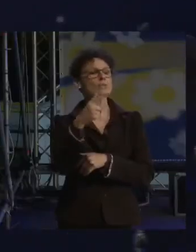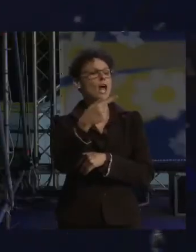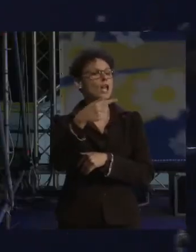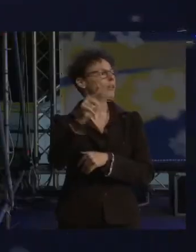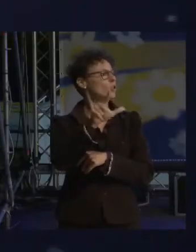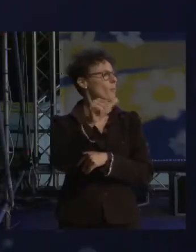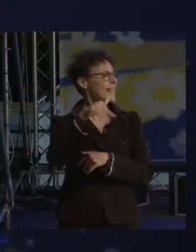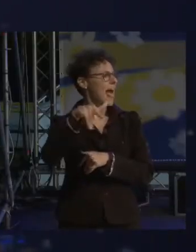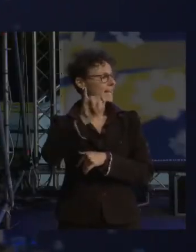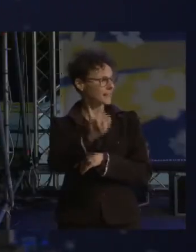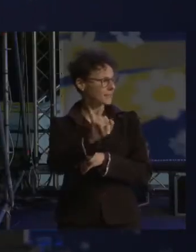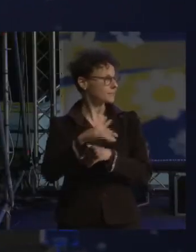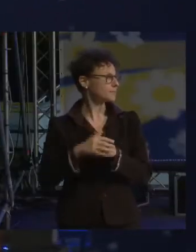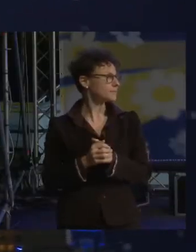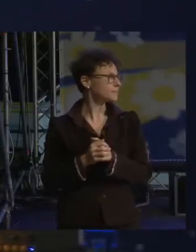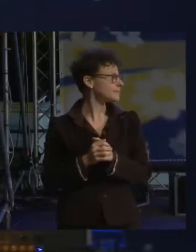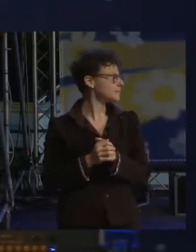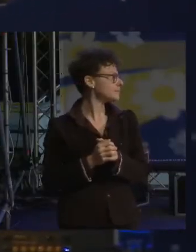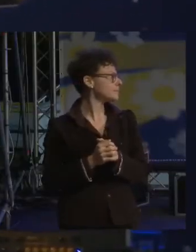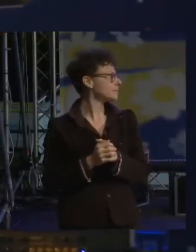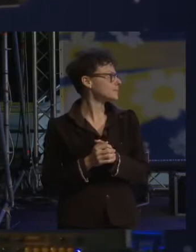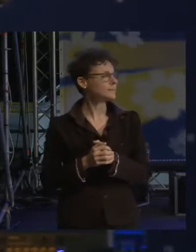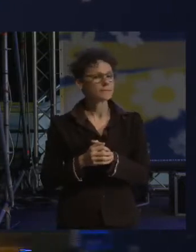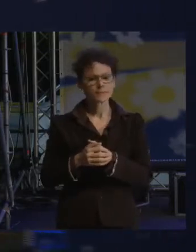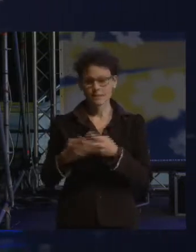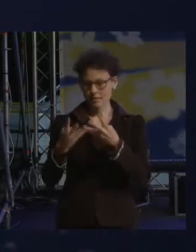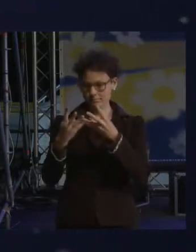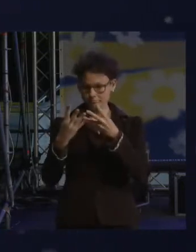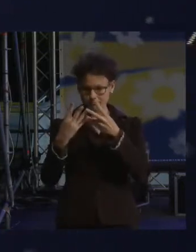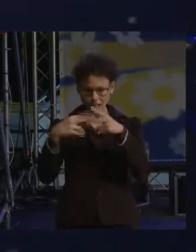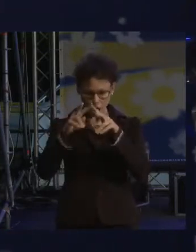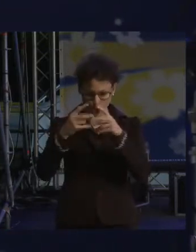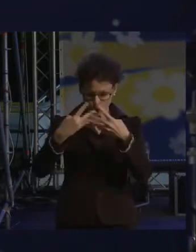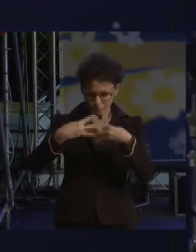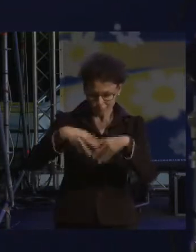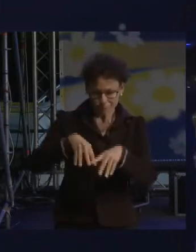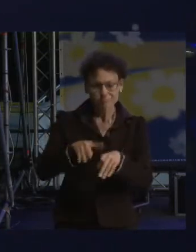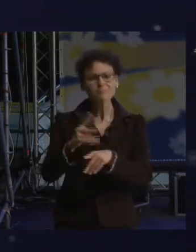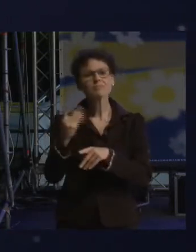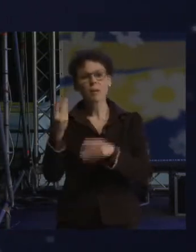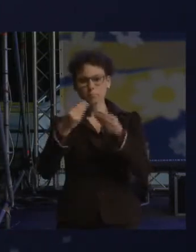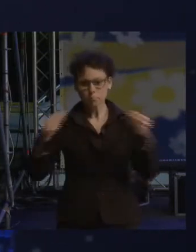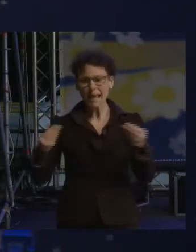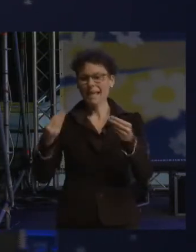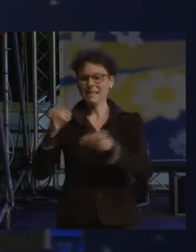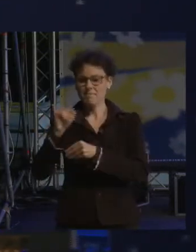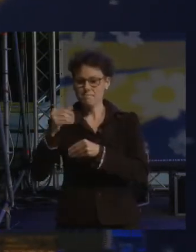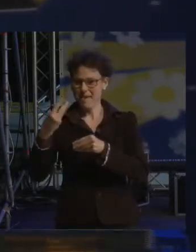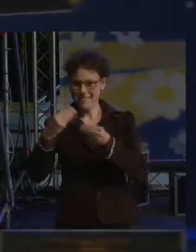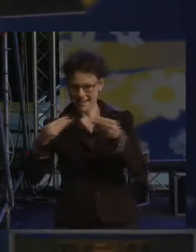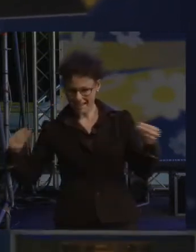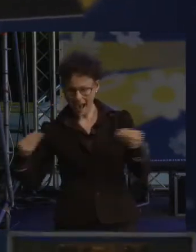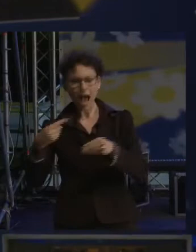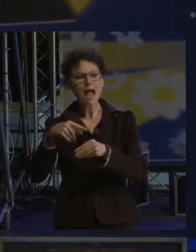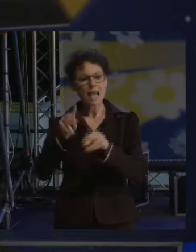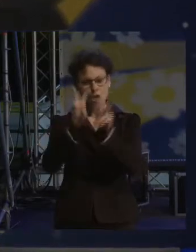così robotizzazione digitalizzazione evento dell'economia dei beni immateriali insomma saranno loro